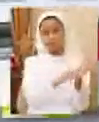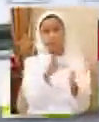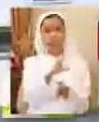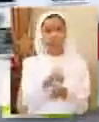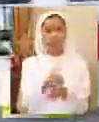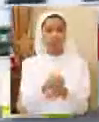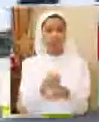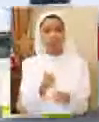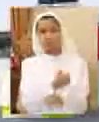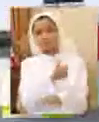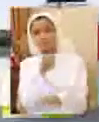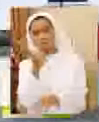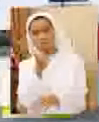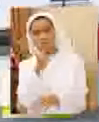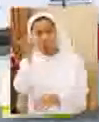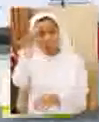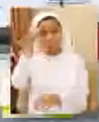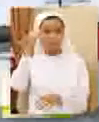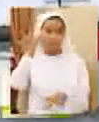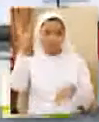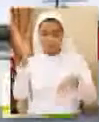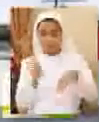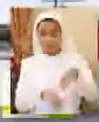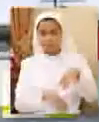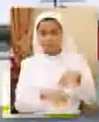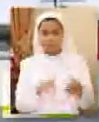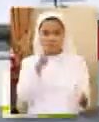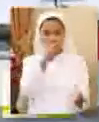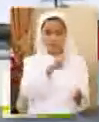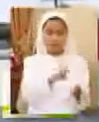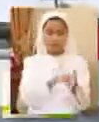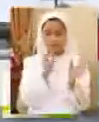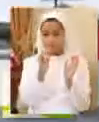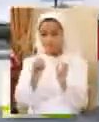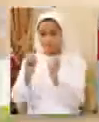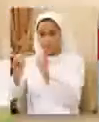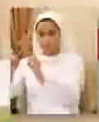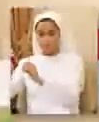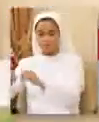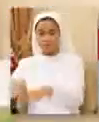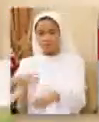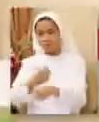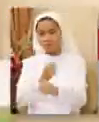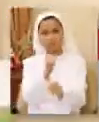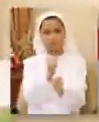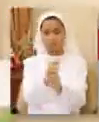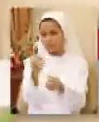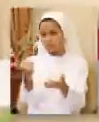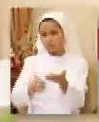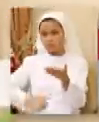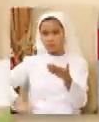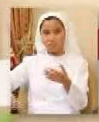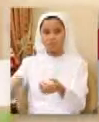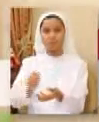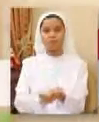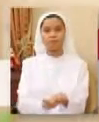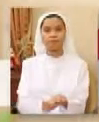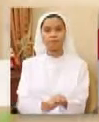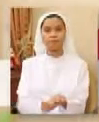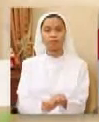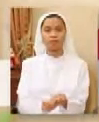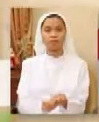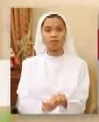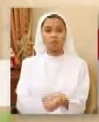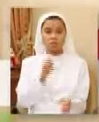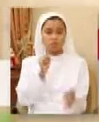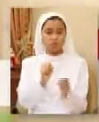mga matatanda na hindi na pwede mag-aral, tinuturuan sila ng mga handicrafts, kung ano-ano pa. So, yung mga ano naman